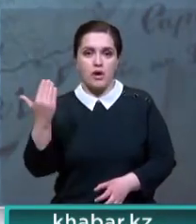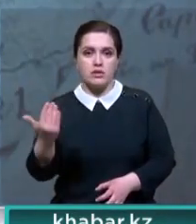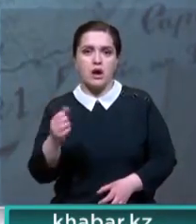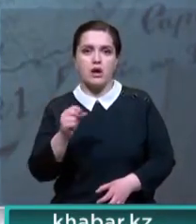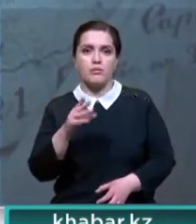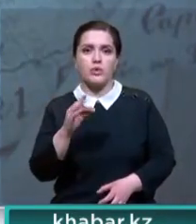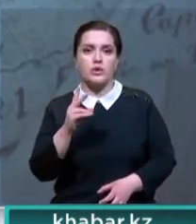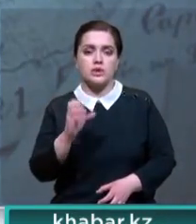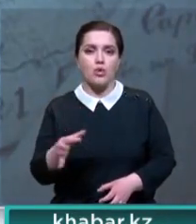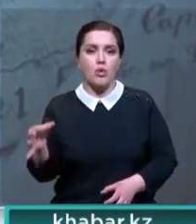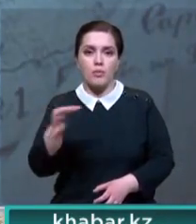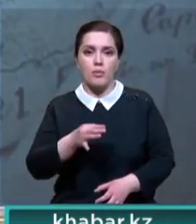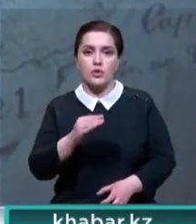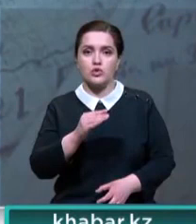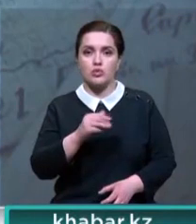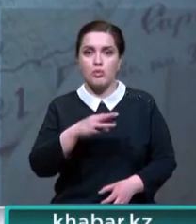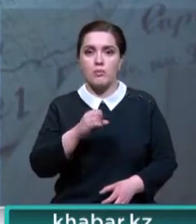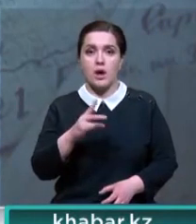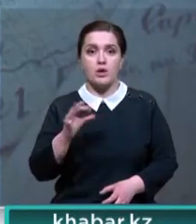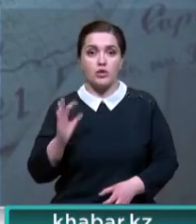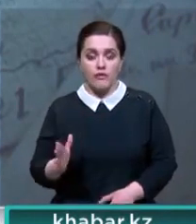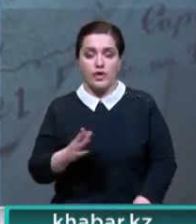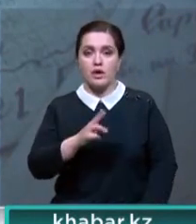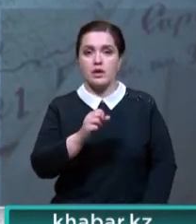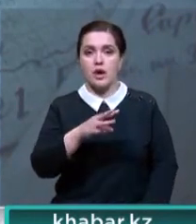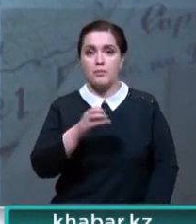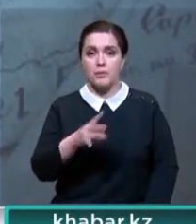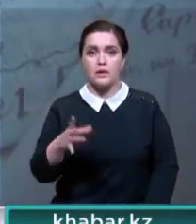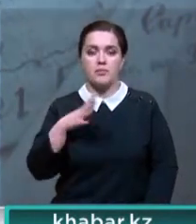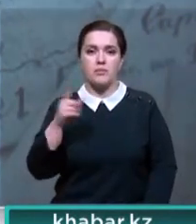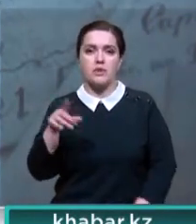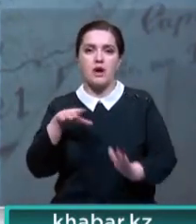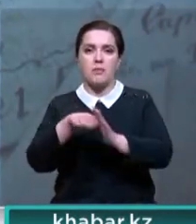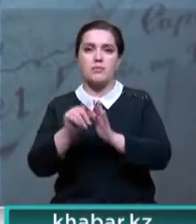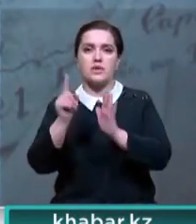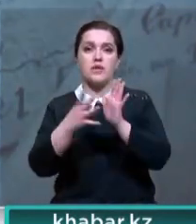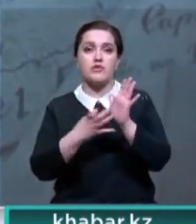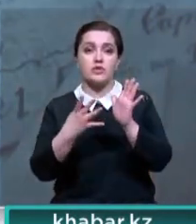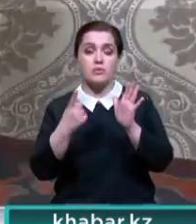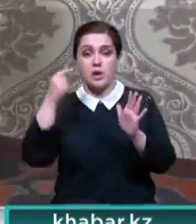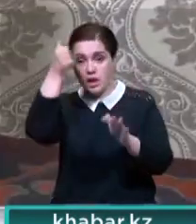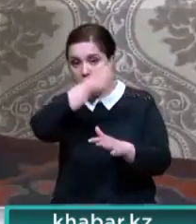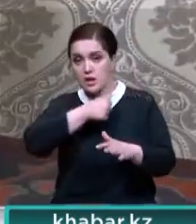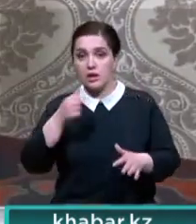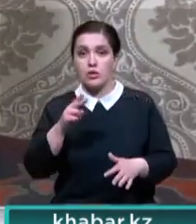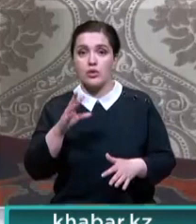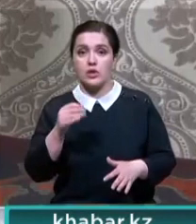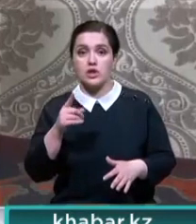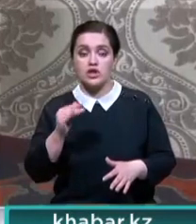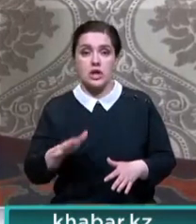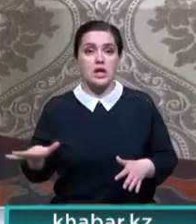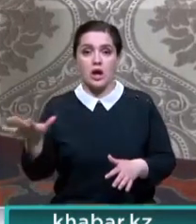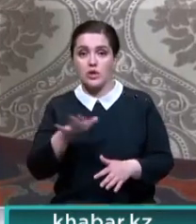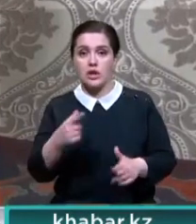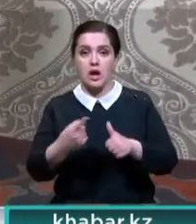уроженцу акмолинской области камину жуманова погибче призывался в ряды вооруженных сил в 1941 году и score должен ского